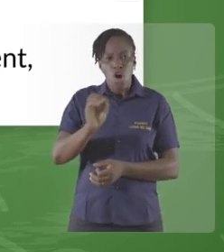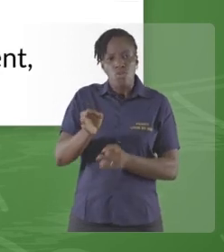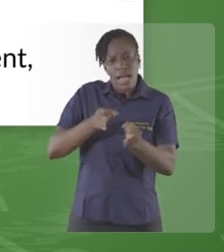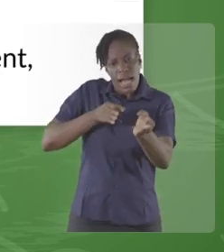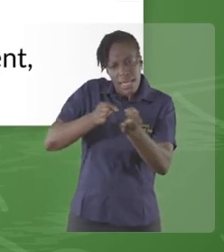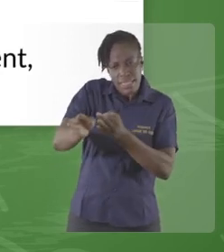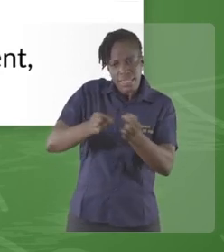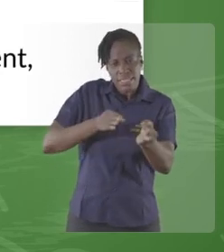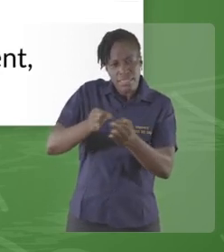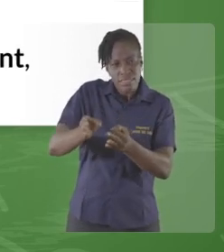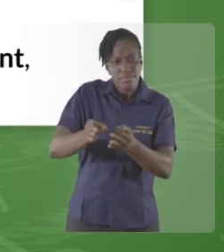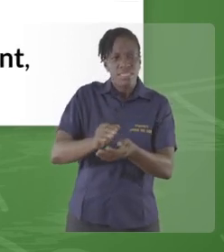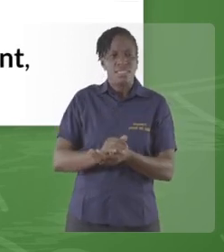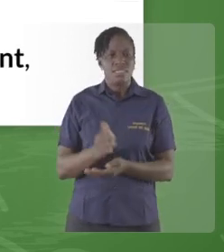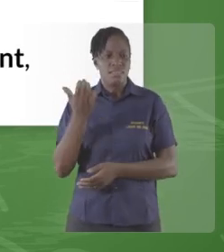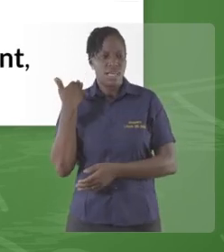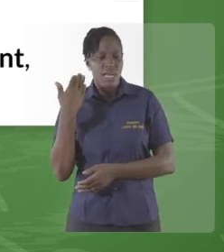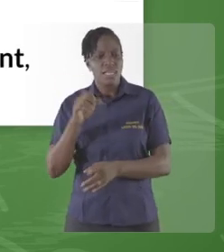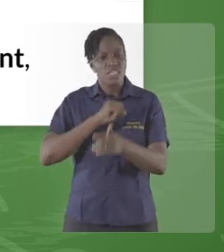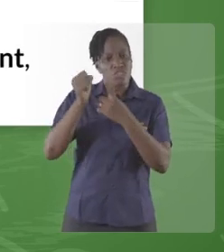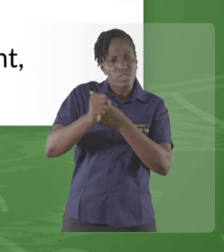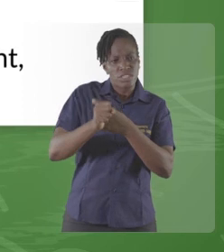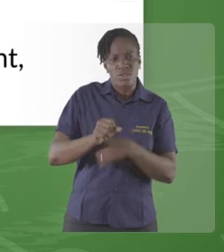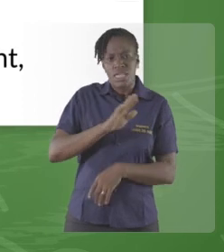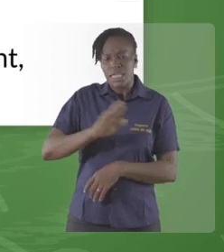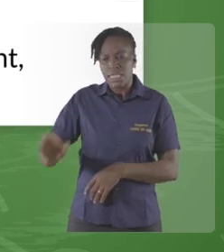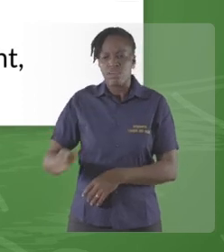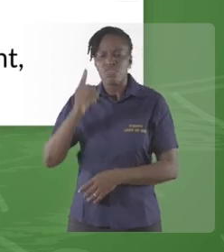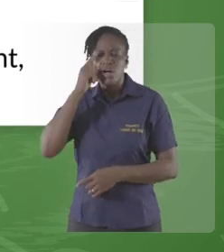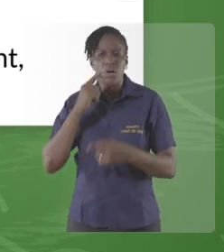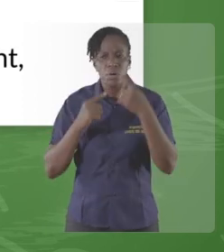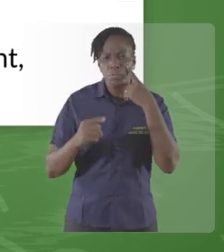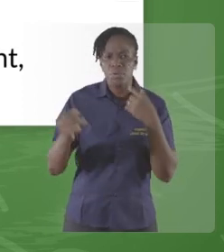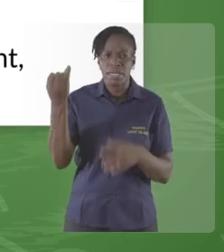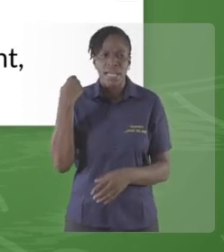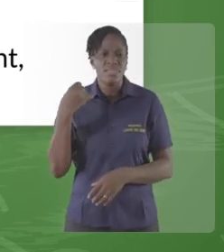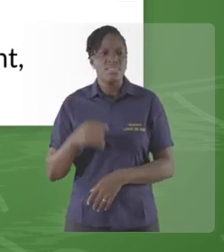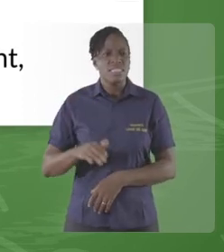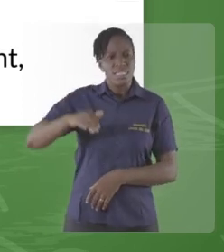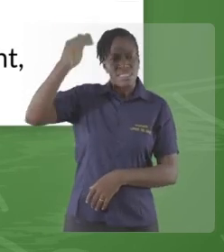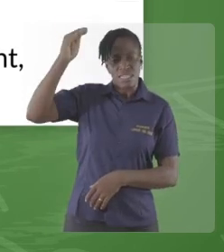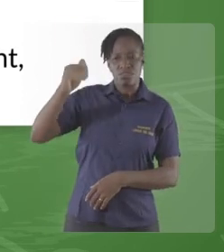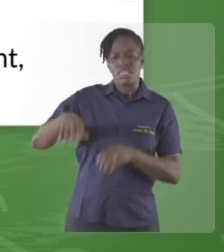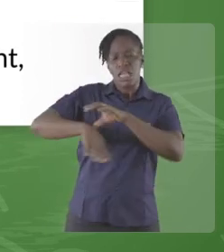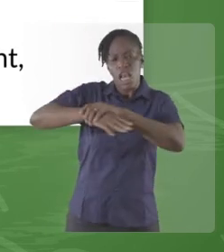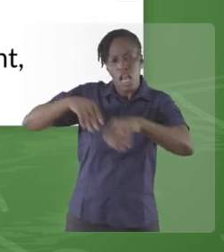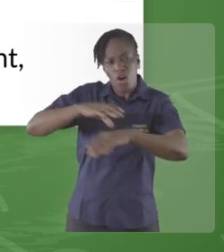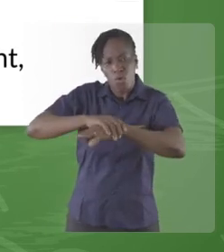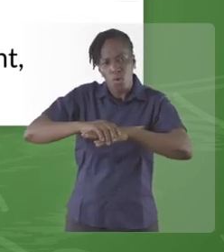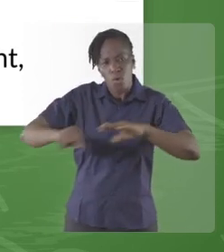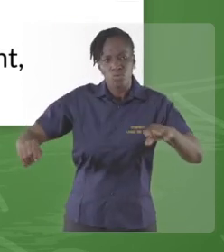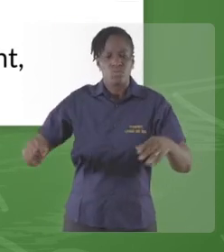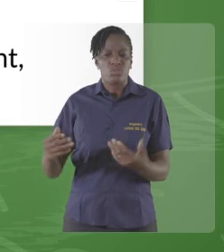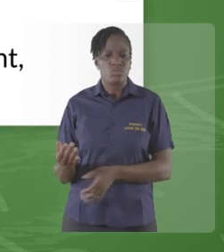expliqua la situation. Les enfants pleuraient, les adultes les consolaient. Ils devaient faire